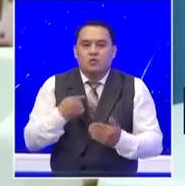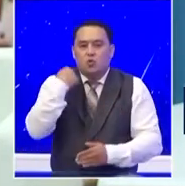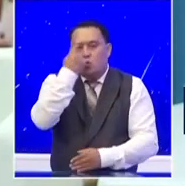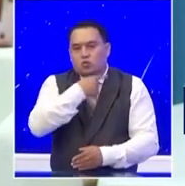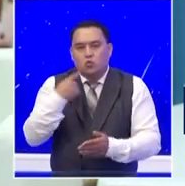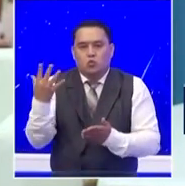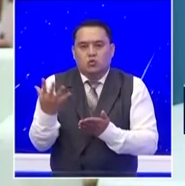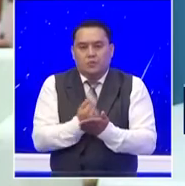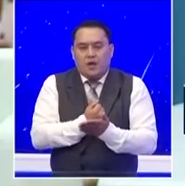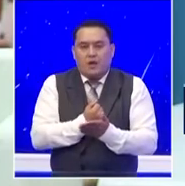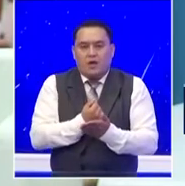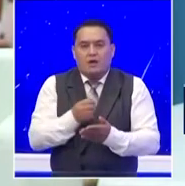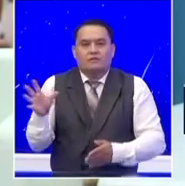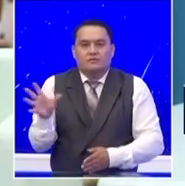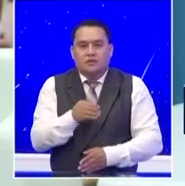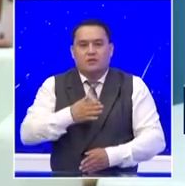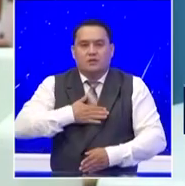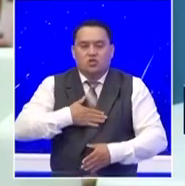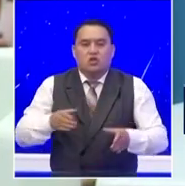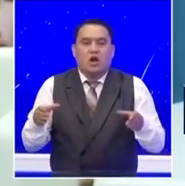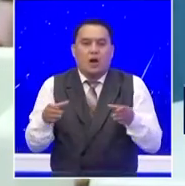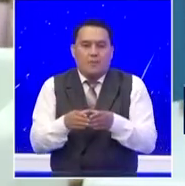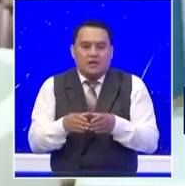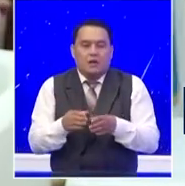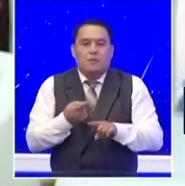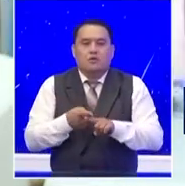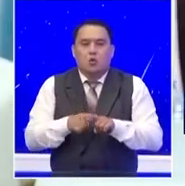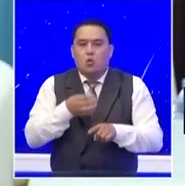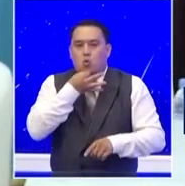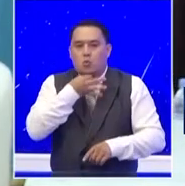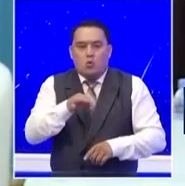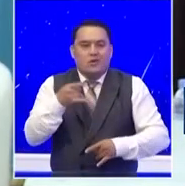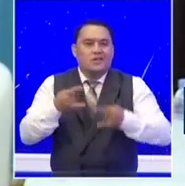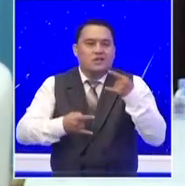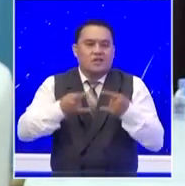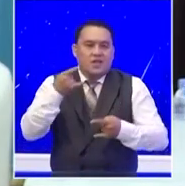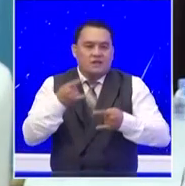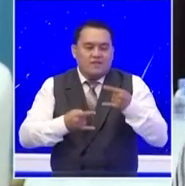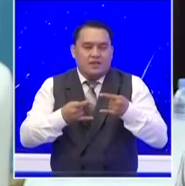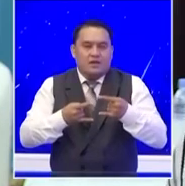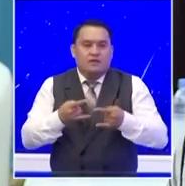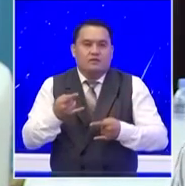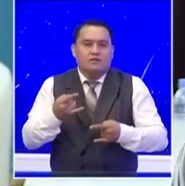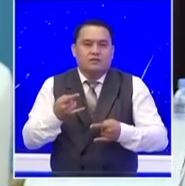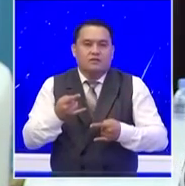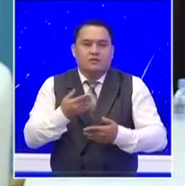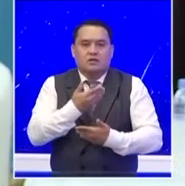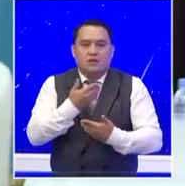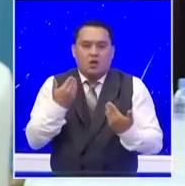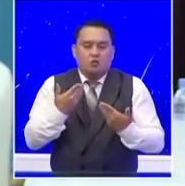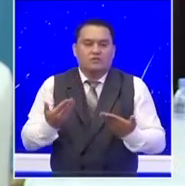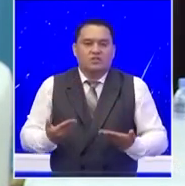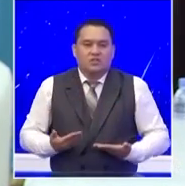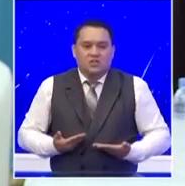успех. Это успех всей нашей команды. Потому что любой телевизионный сюжет, он не существует в